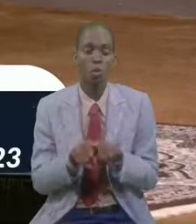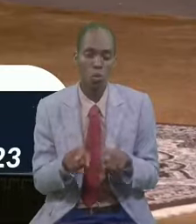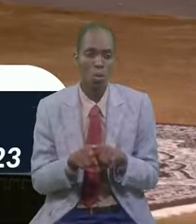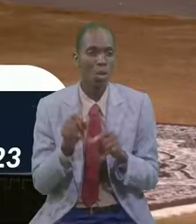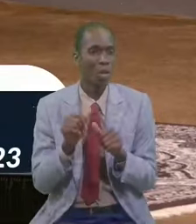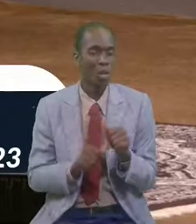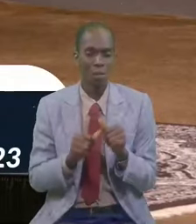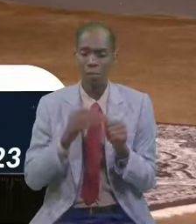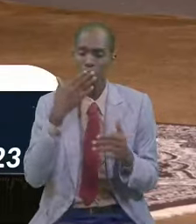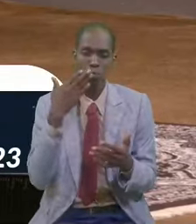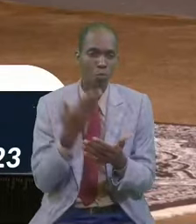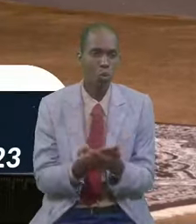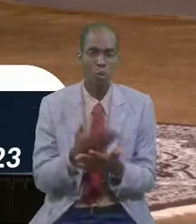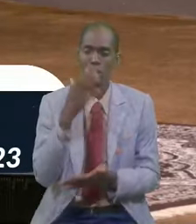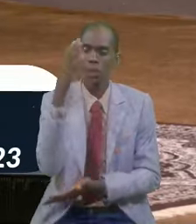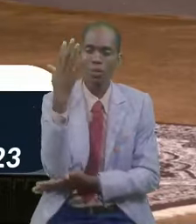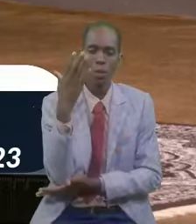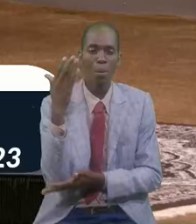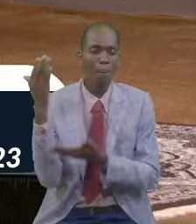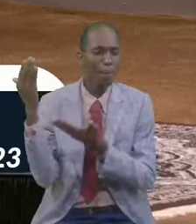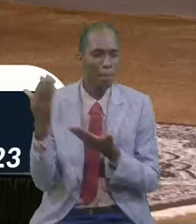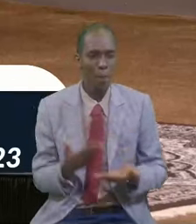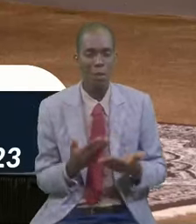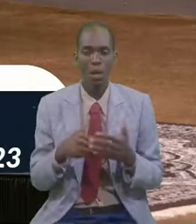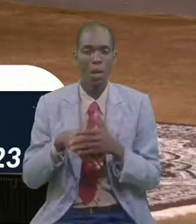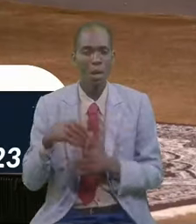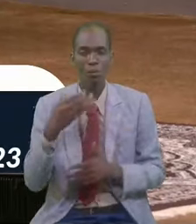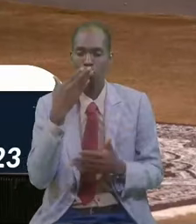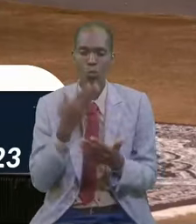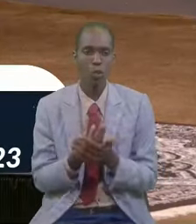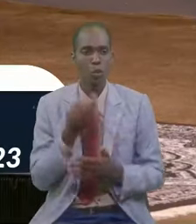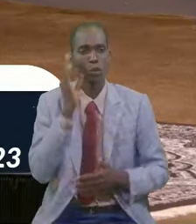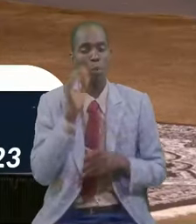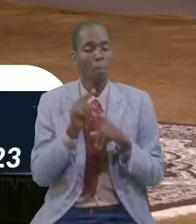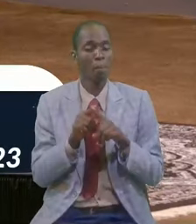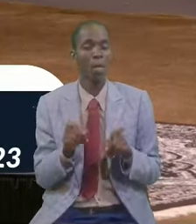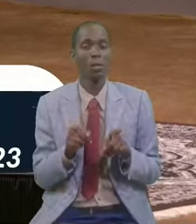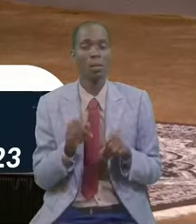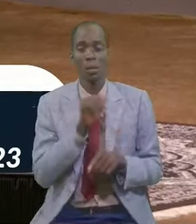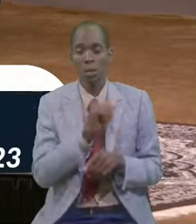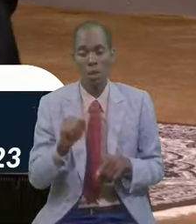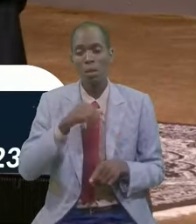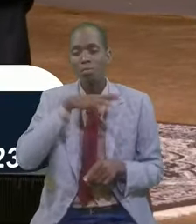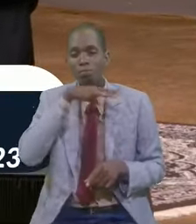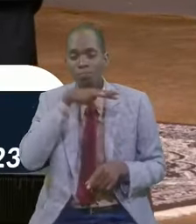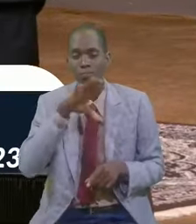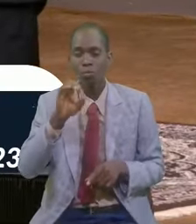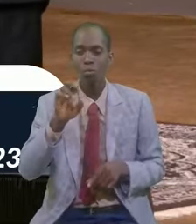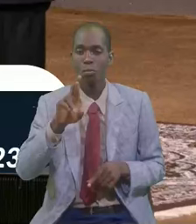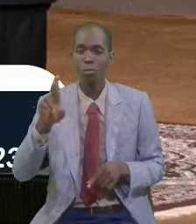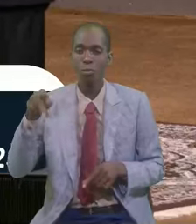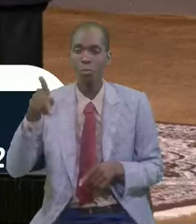Tout bon arbre porte de bons fruits, mais le mauvais